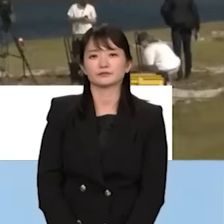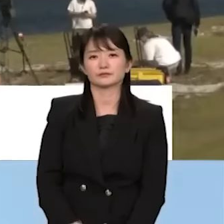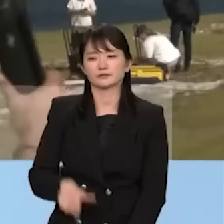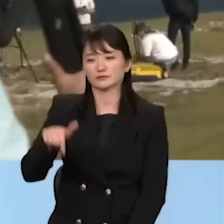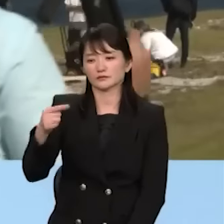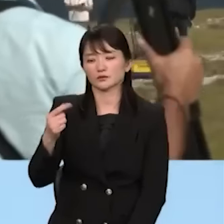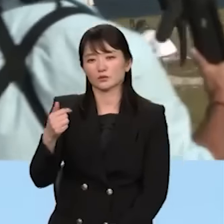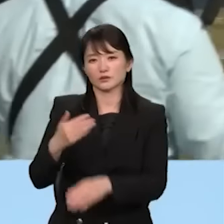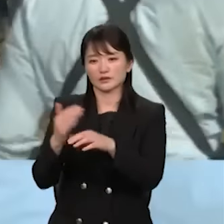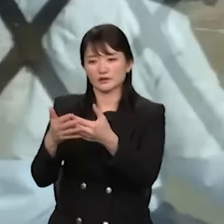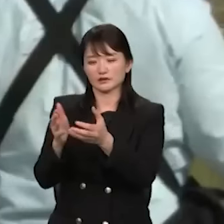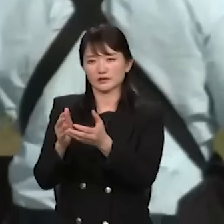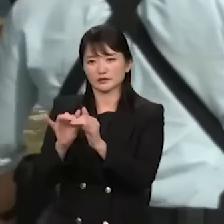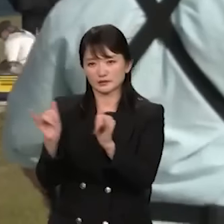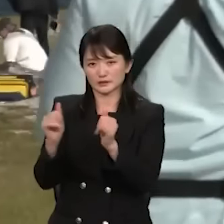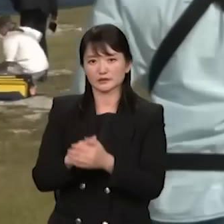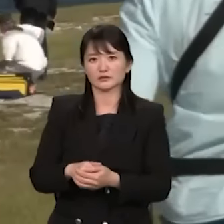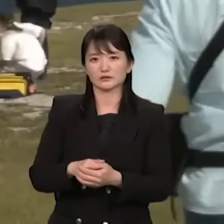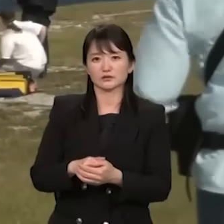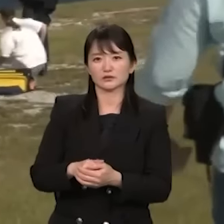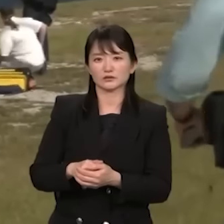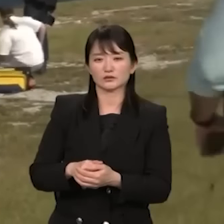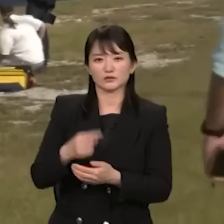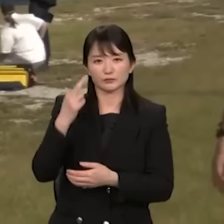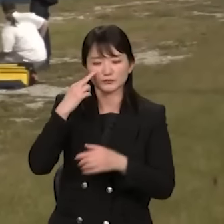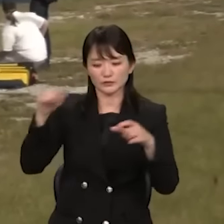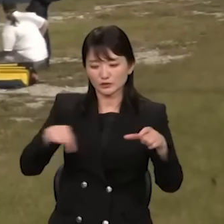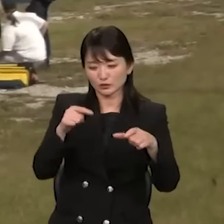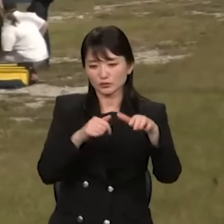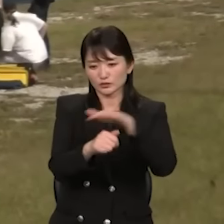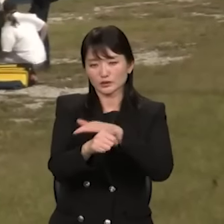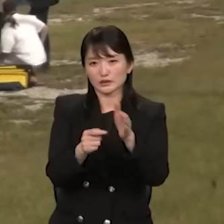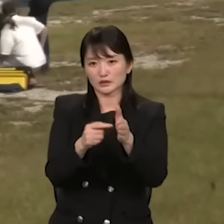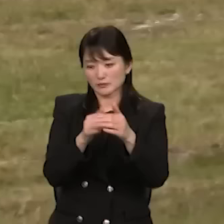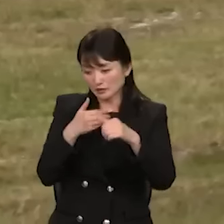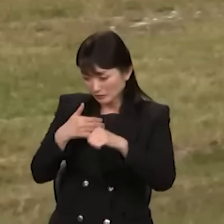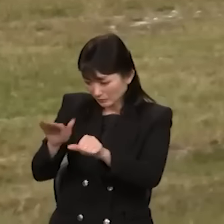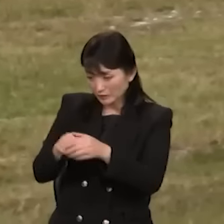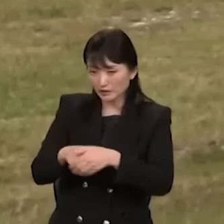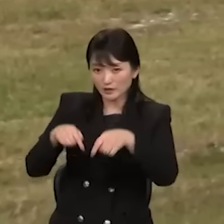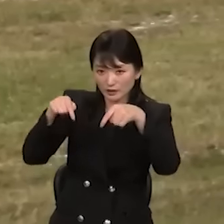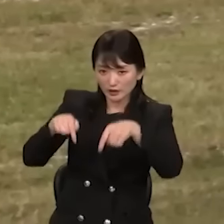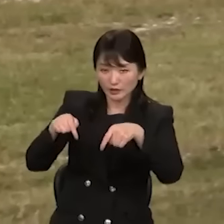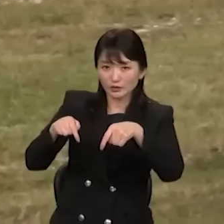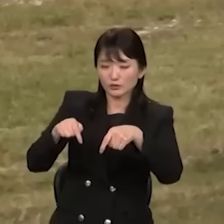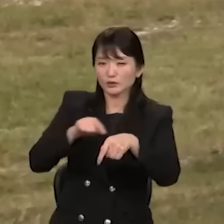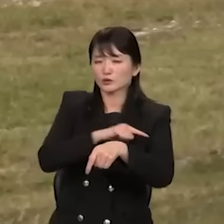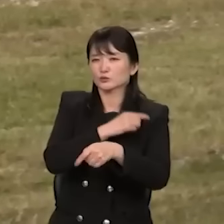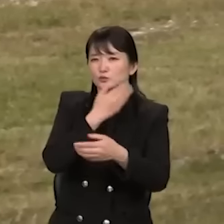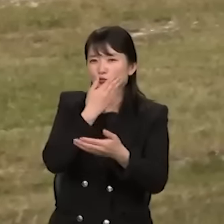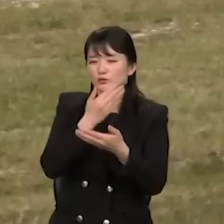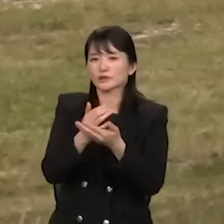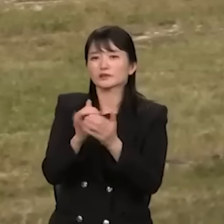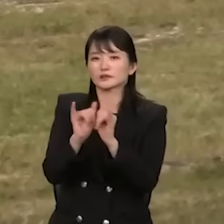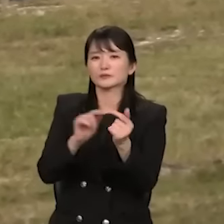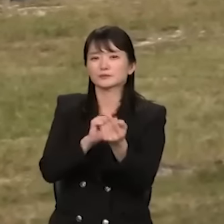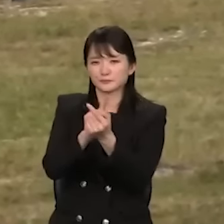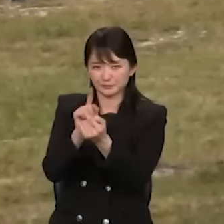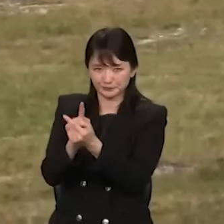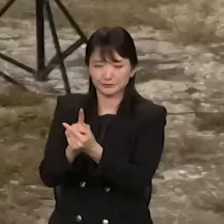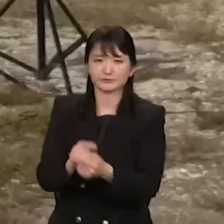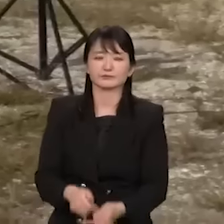주요 인사들뿐만 아니라 조현동 주민대사도 어제 이곳으로 급파돼서 외교 안보 라인 핵심 인사들을 접촉한 것으로